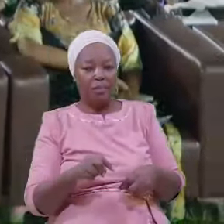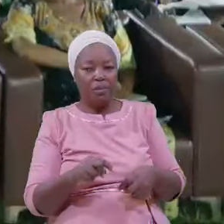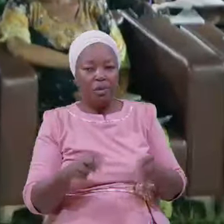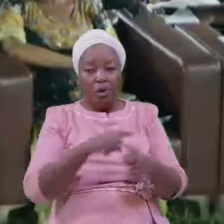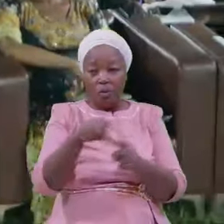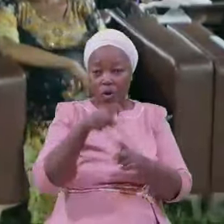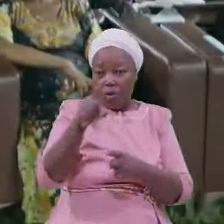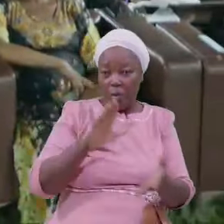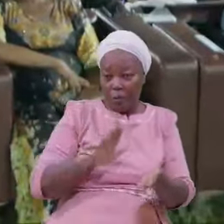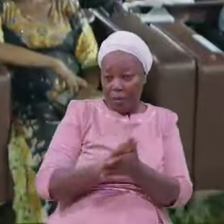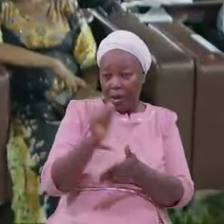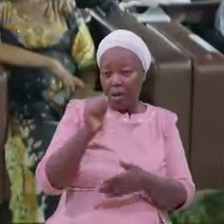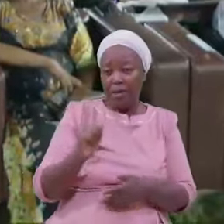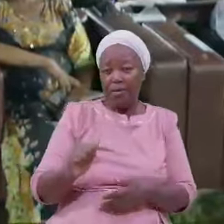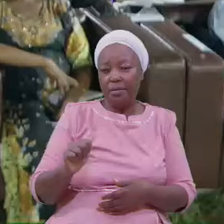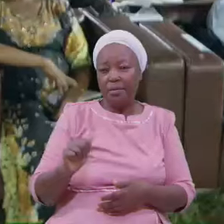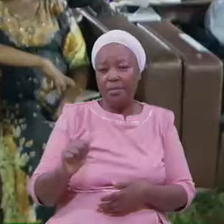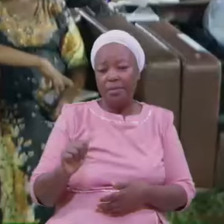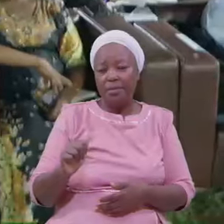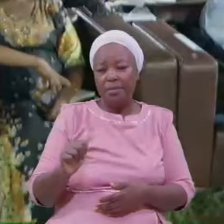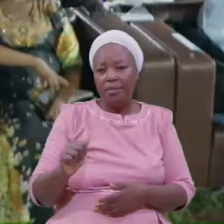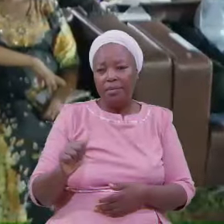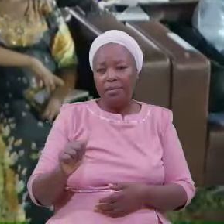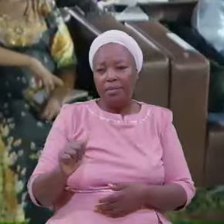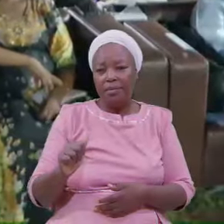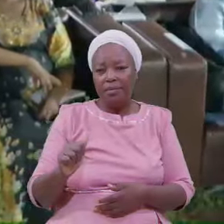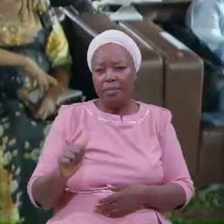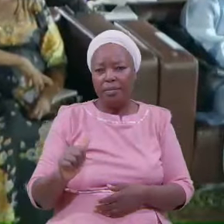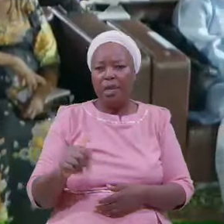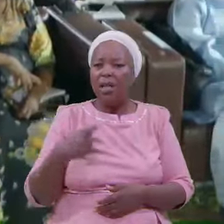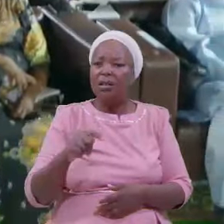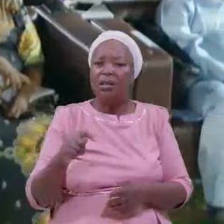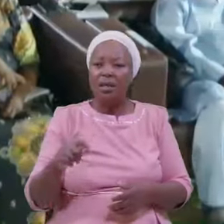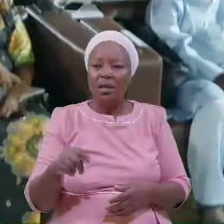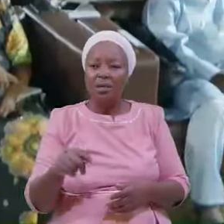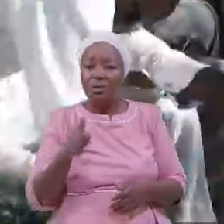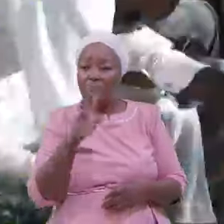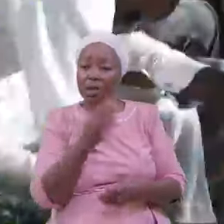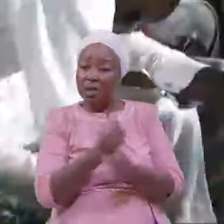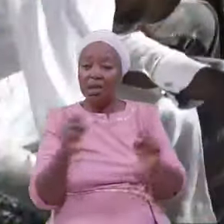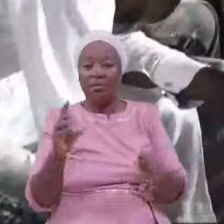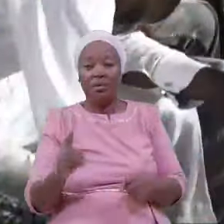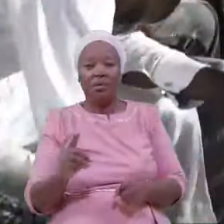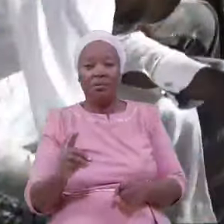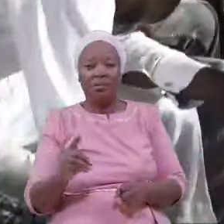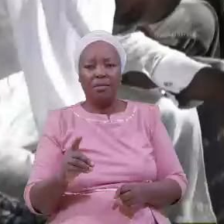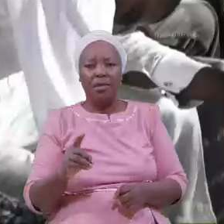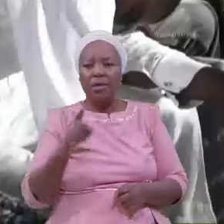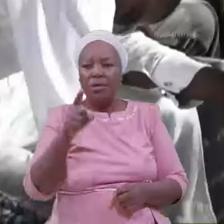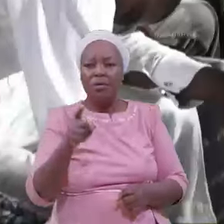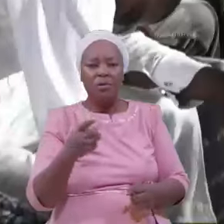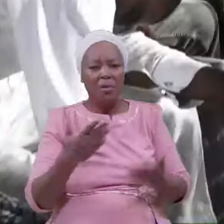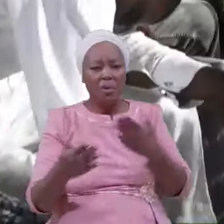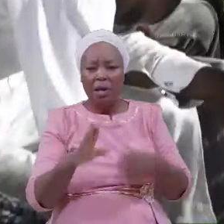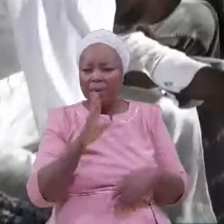believe, kung ikaw ay may pangangailangan, you're saved. Pareho. You might be 1,000,